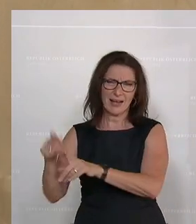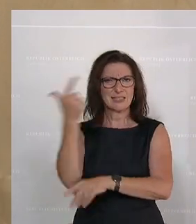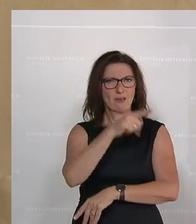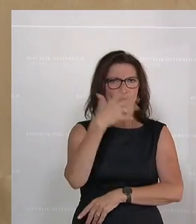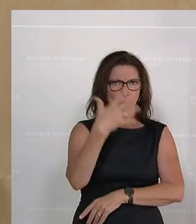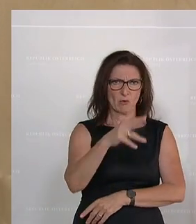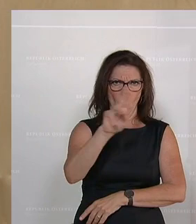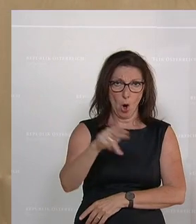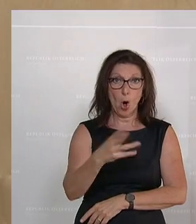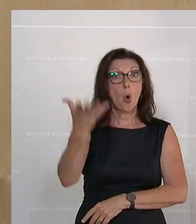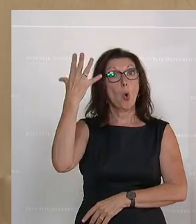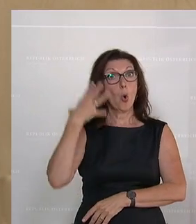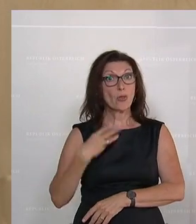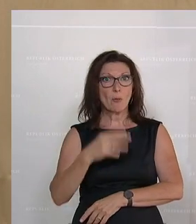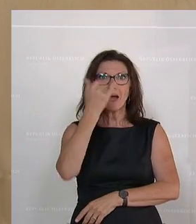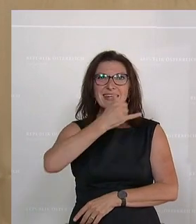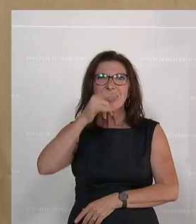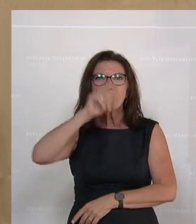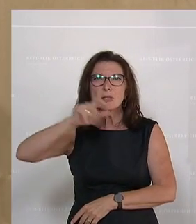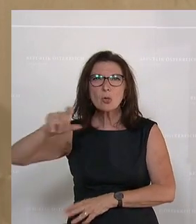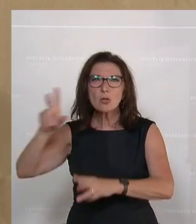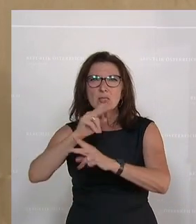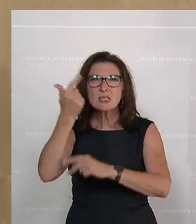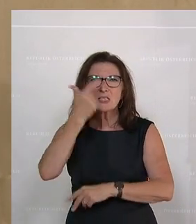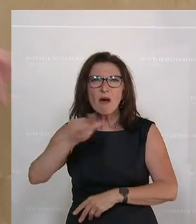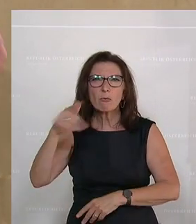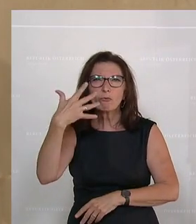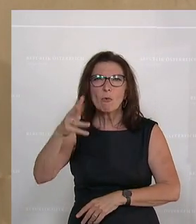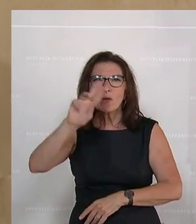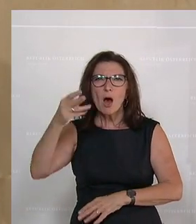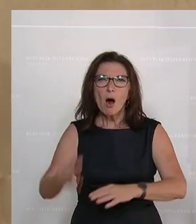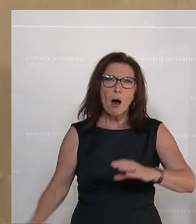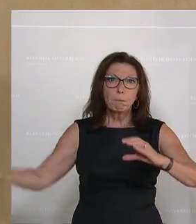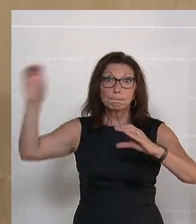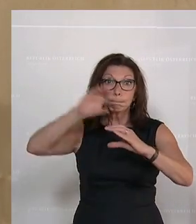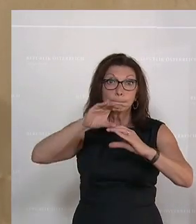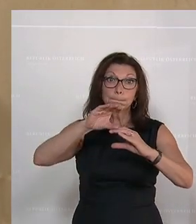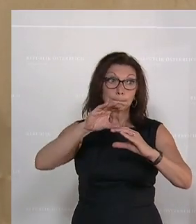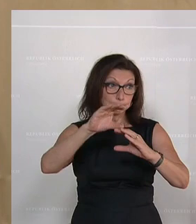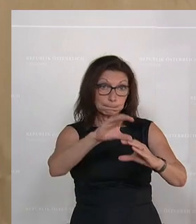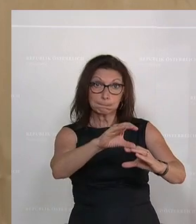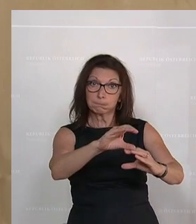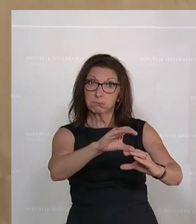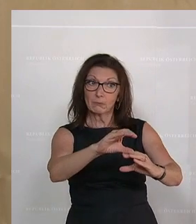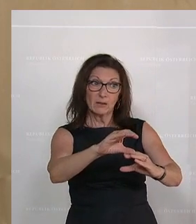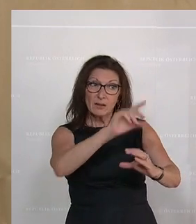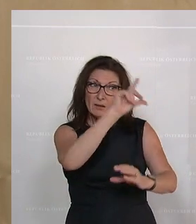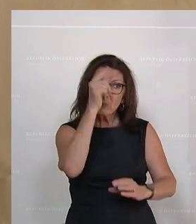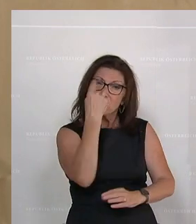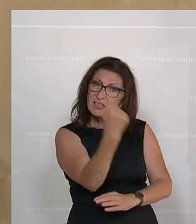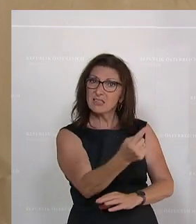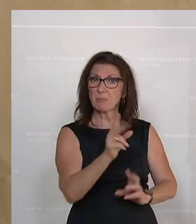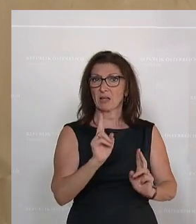österreicherin für jeden österreicher noch mit 250 euro drauflegt also direkt geld das die menschen selbst entscheiden